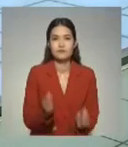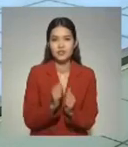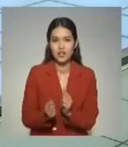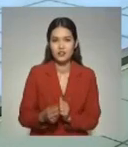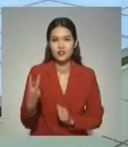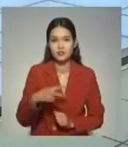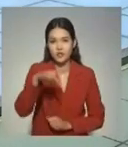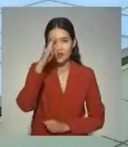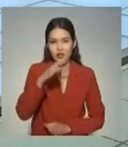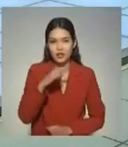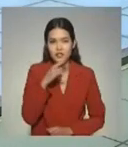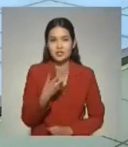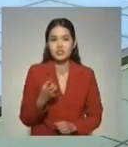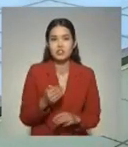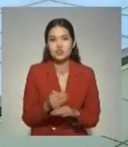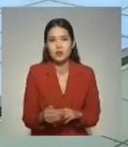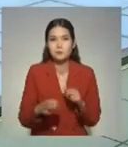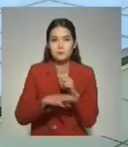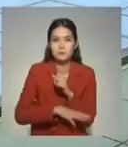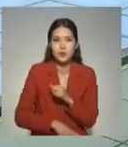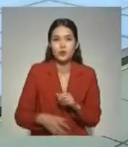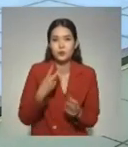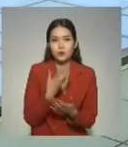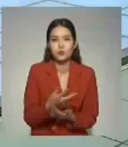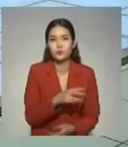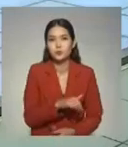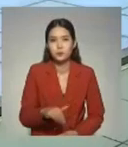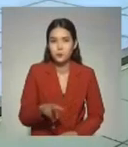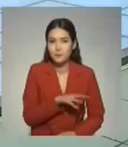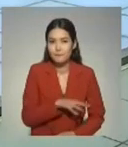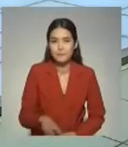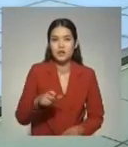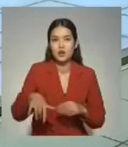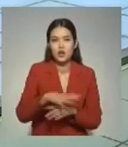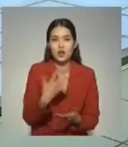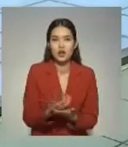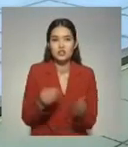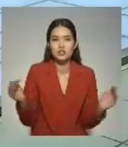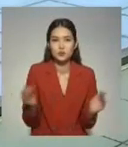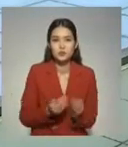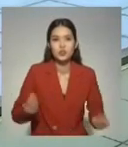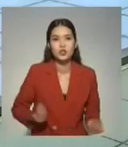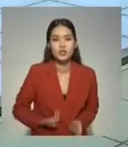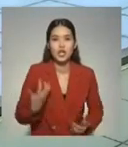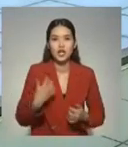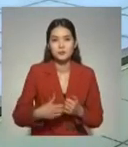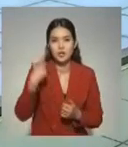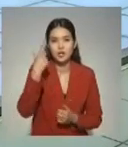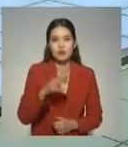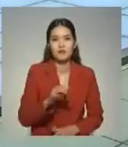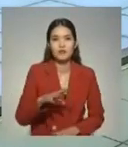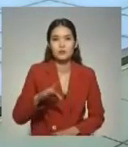Каждый 20-й казахстанец пребывает за чертой бедности. Почти у миллиона граждан доход составляет даже меньше прожиточного минимума,